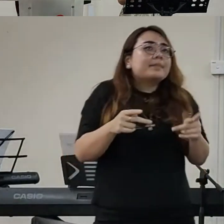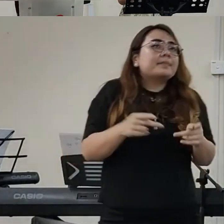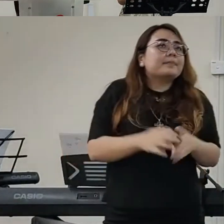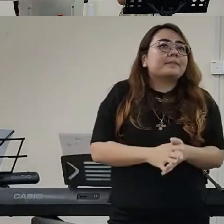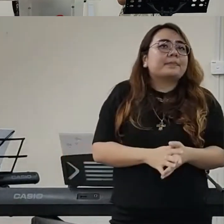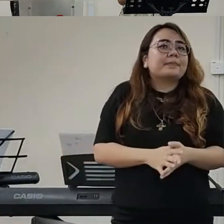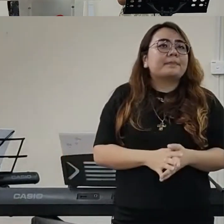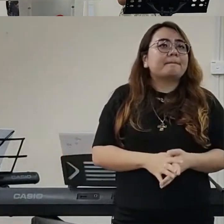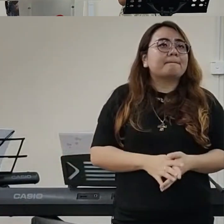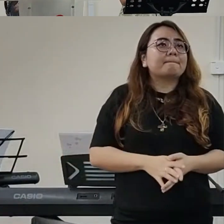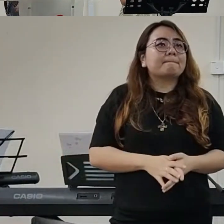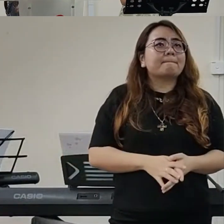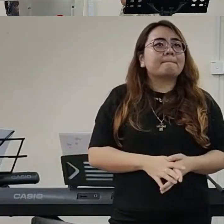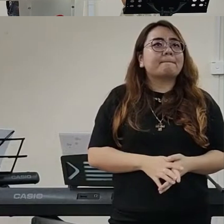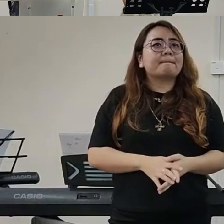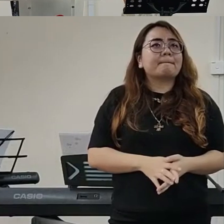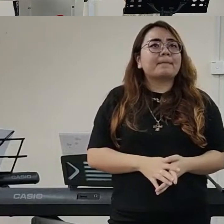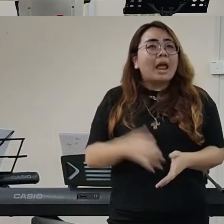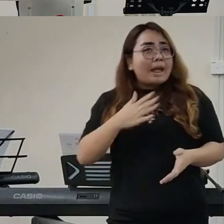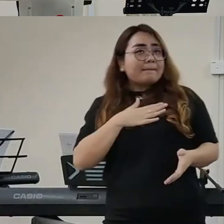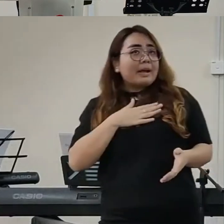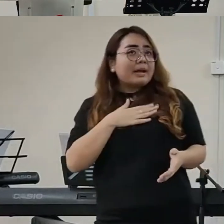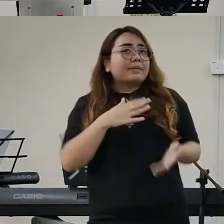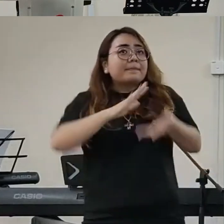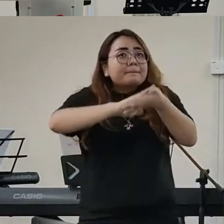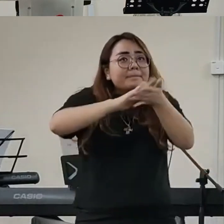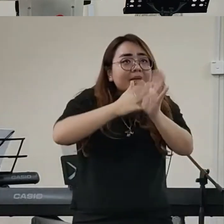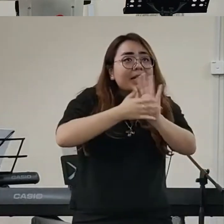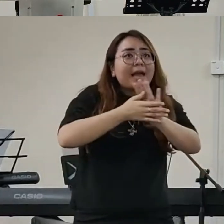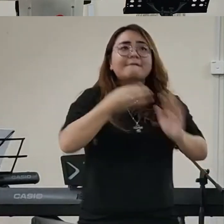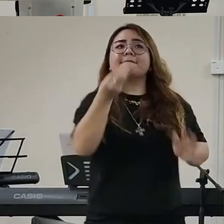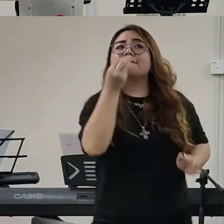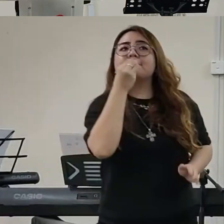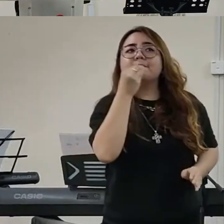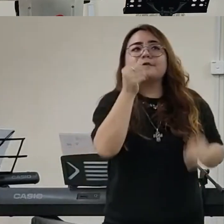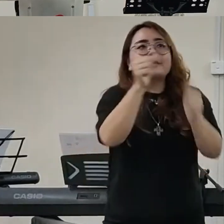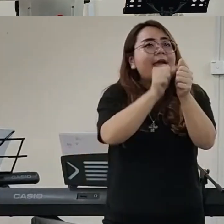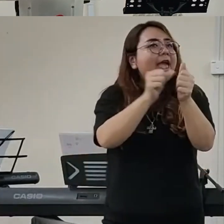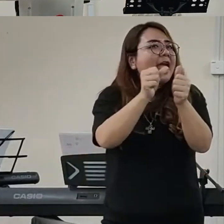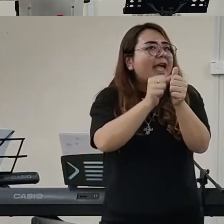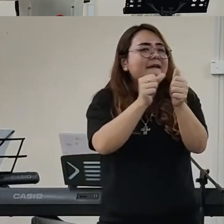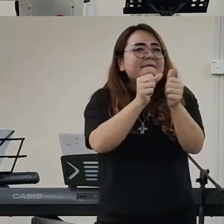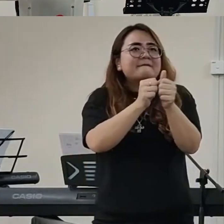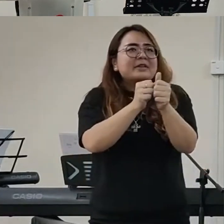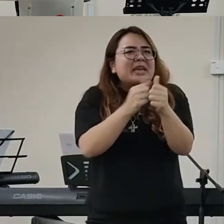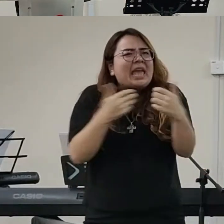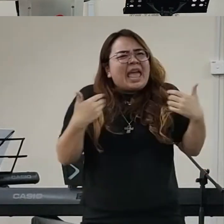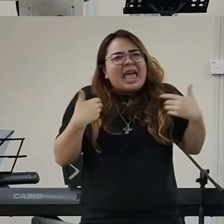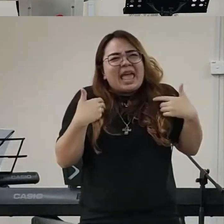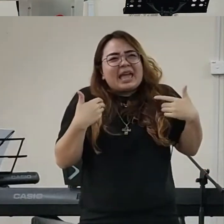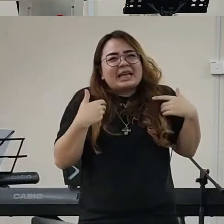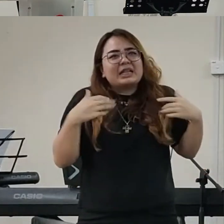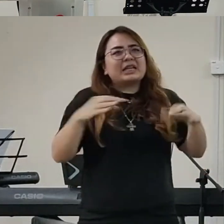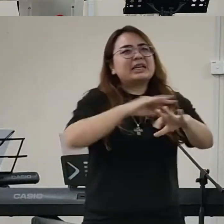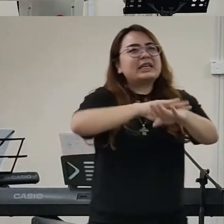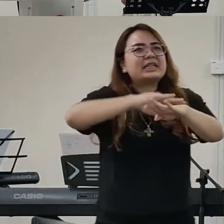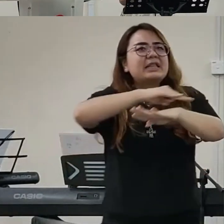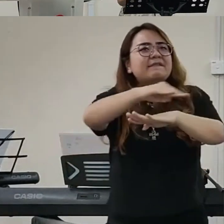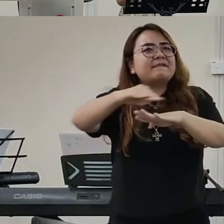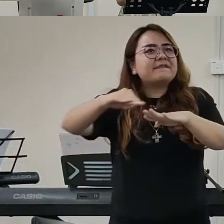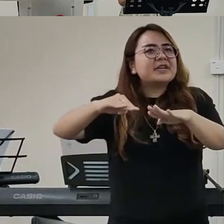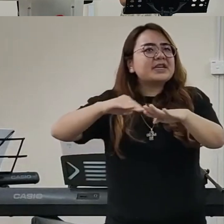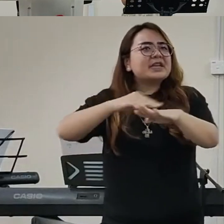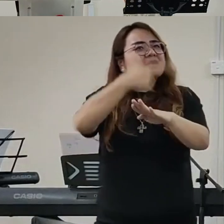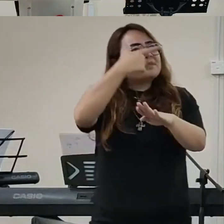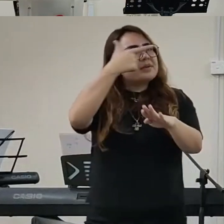誓，我的羊因没有牧人，就成了猎物，做了田野一切走兽的食物。我的众牧者不寻找我的